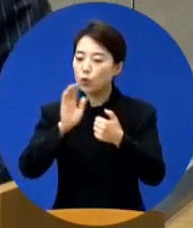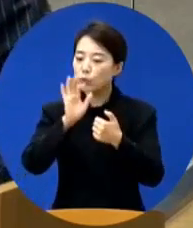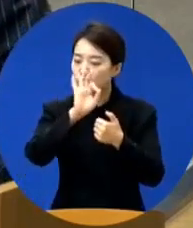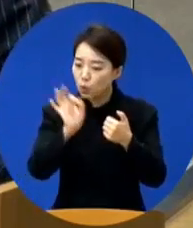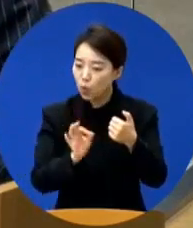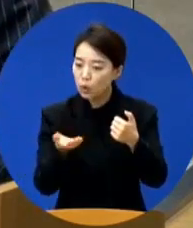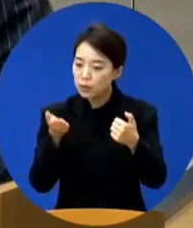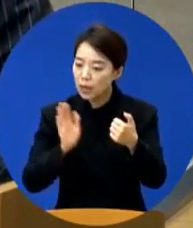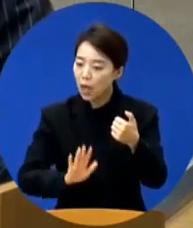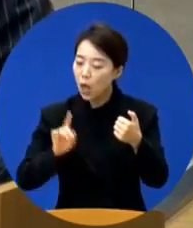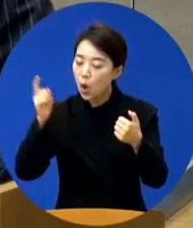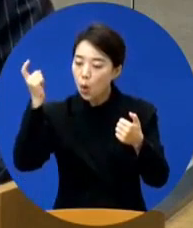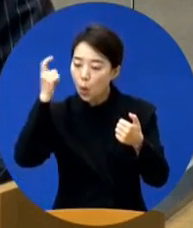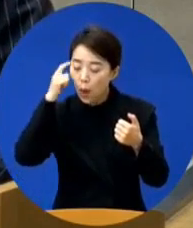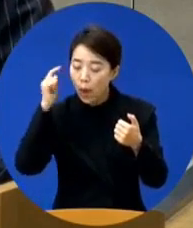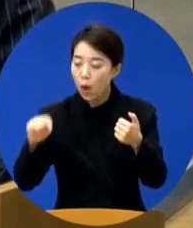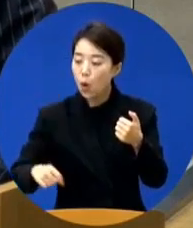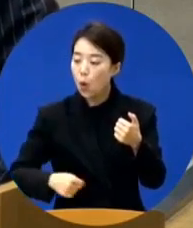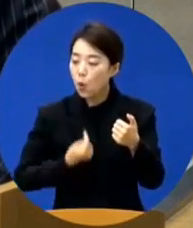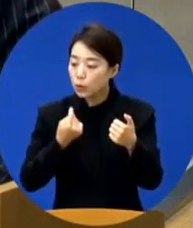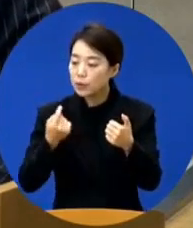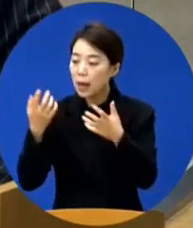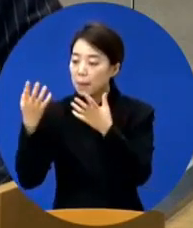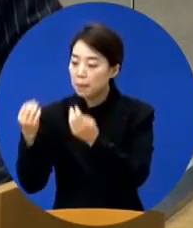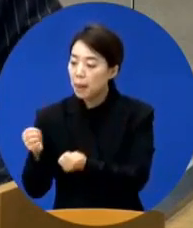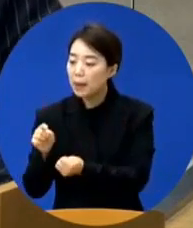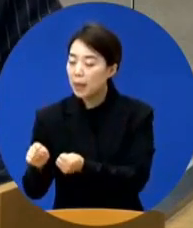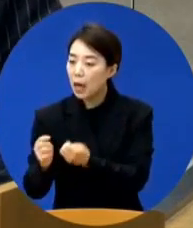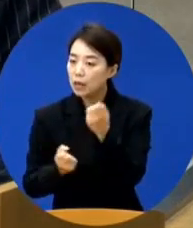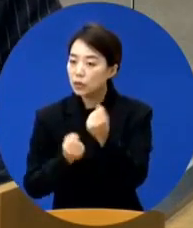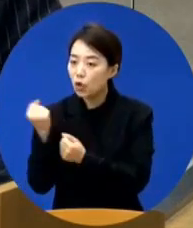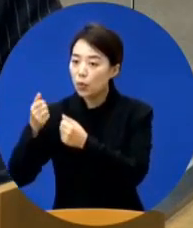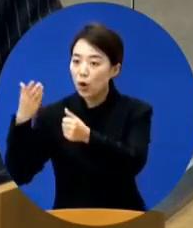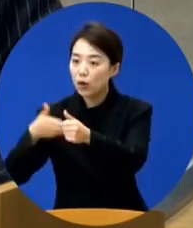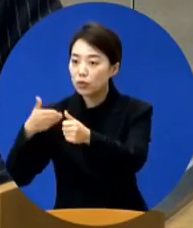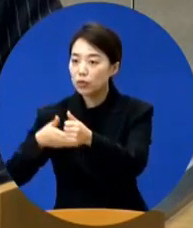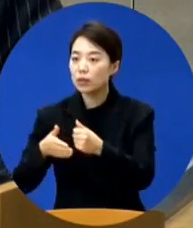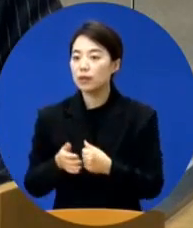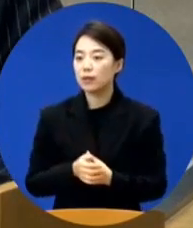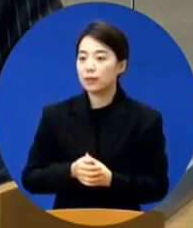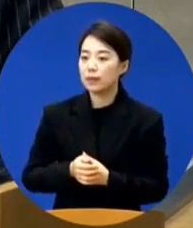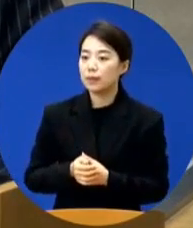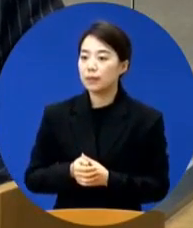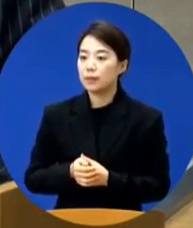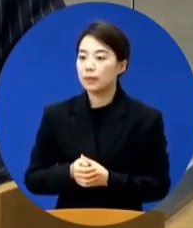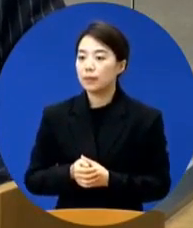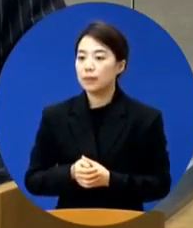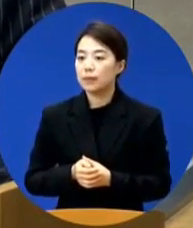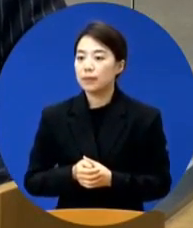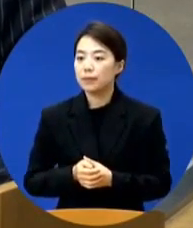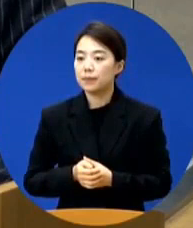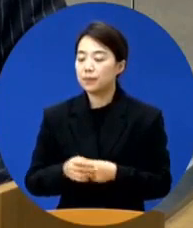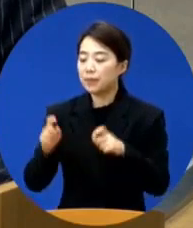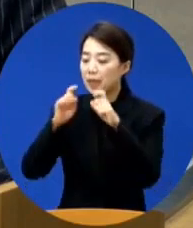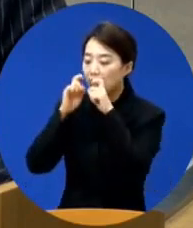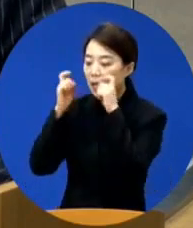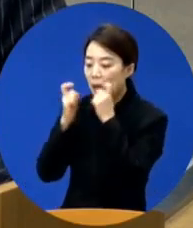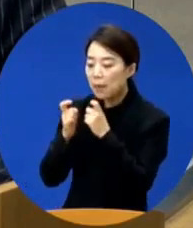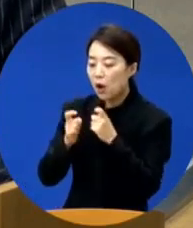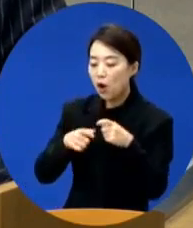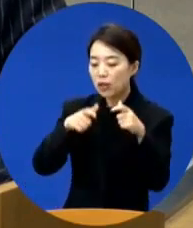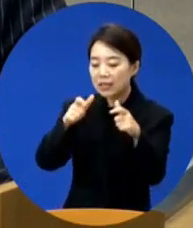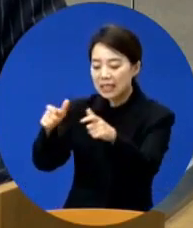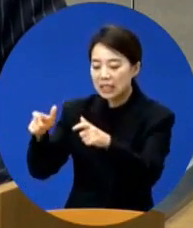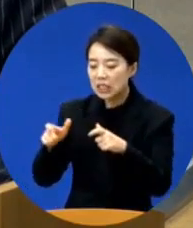저기만 그렇게 높은지 뭐 설명해 주실 수 있나요? 뭐 제가 그 개별 시군까지는